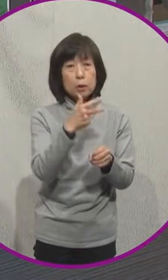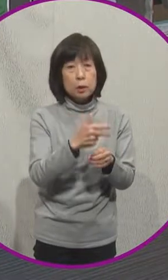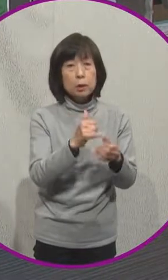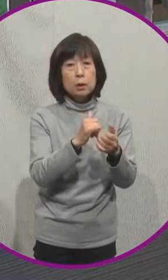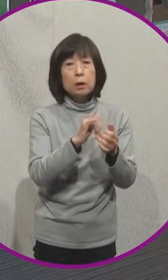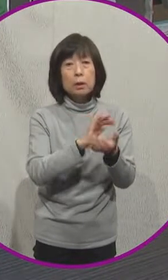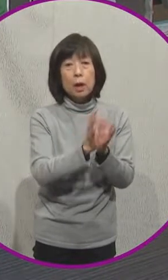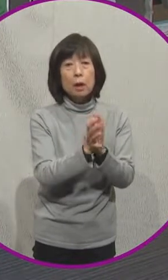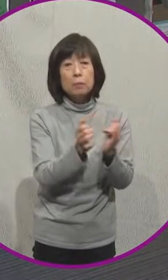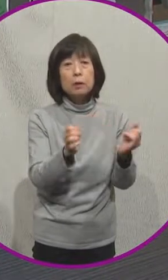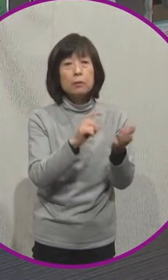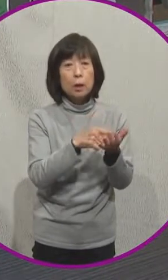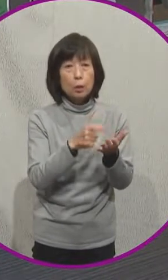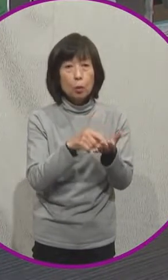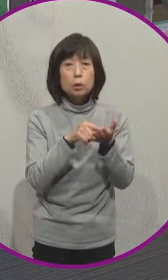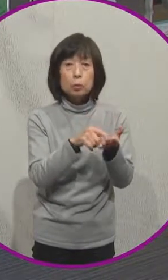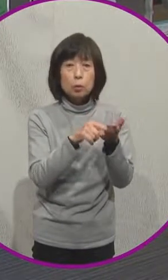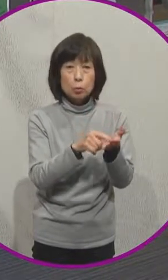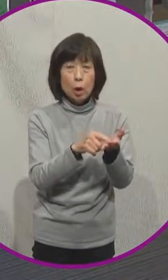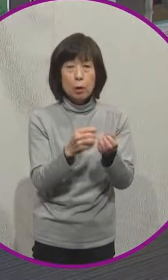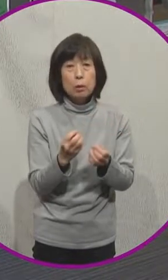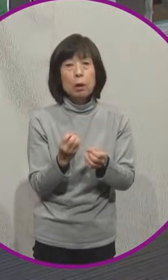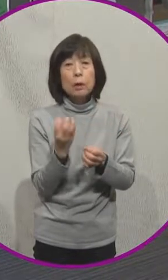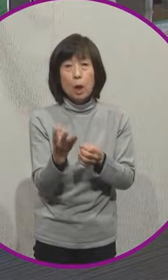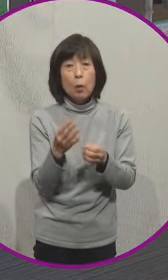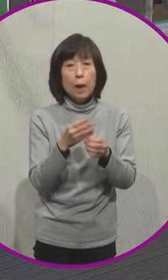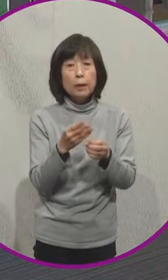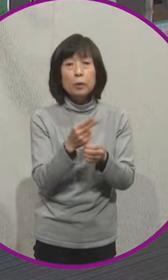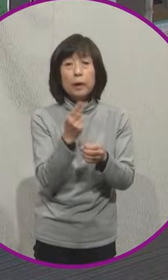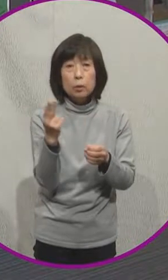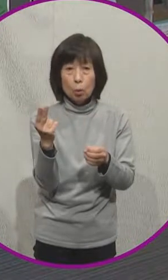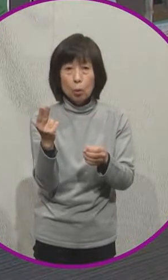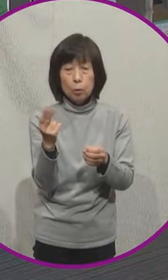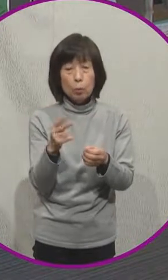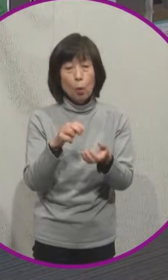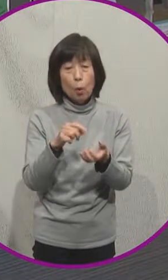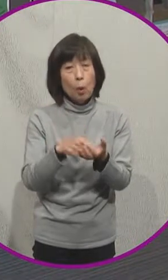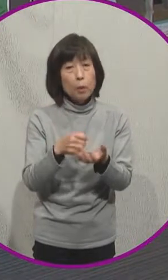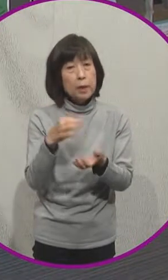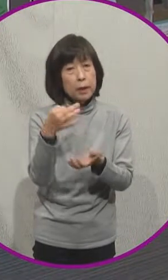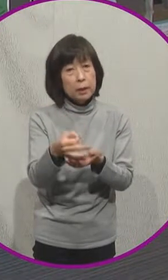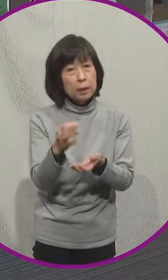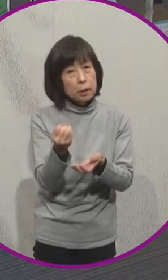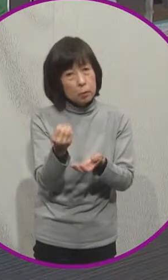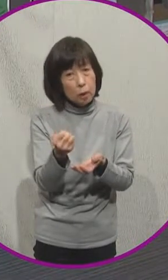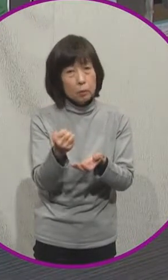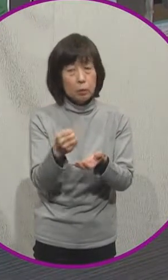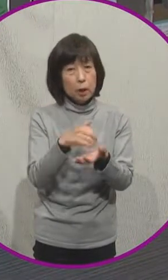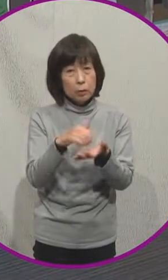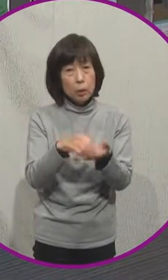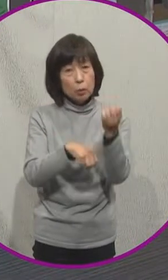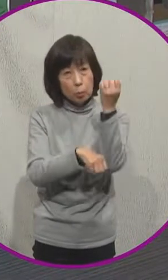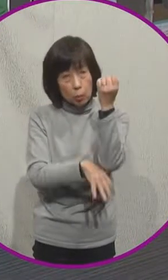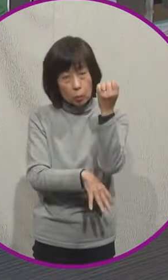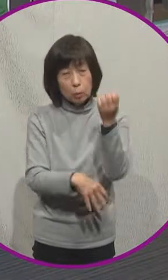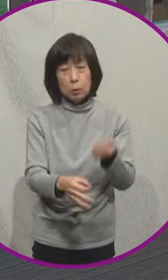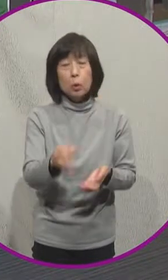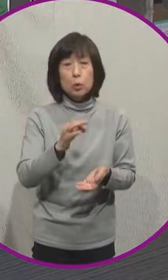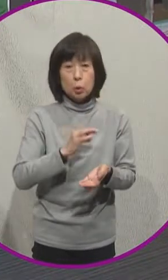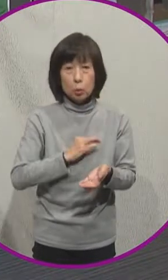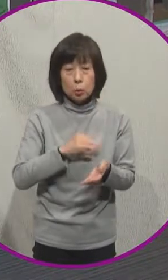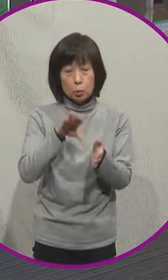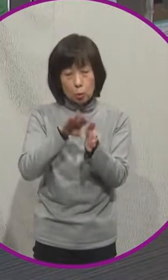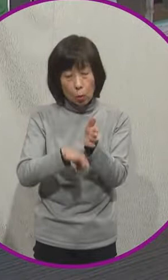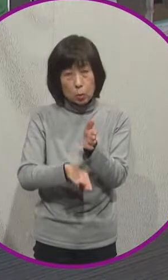は例は4年度の市県民税額の計算の基となる所得や控除について4へ申告